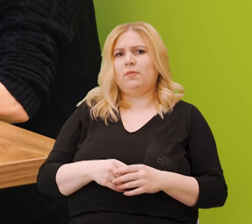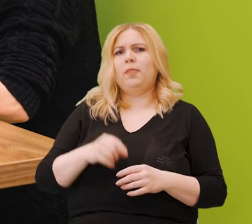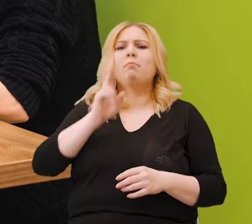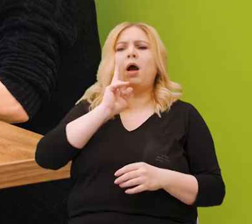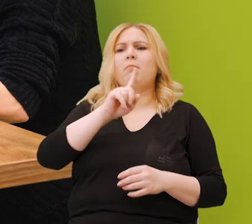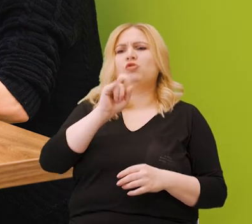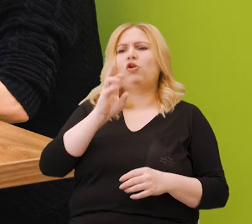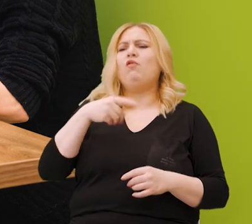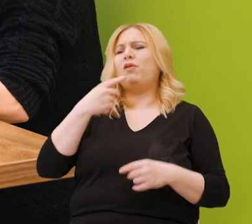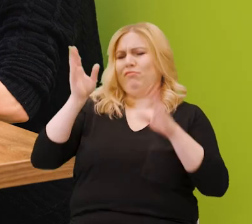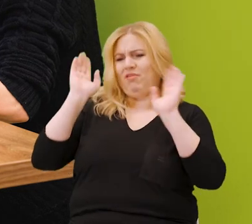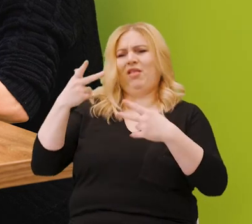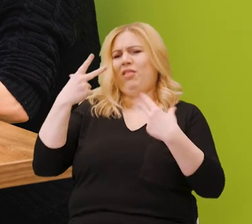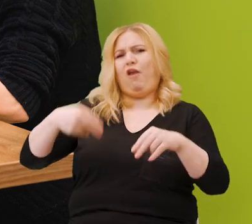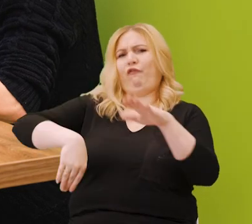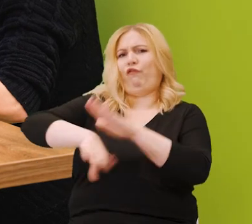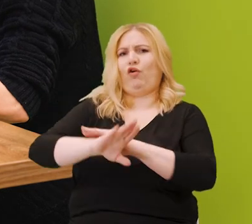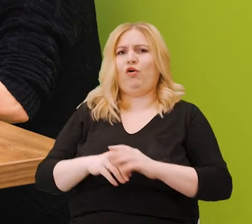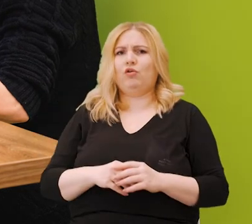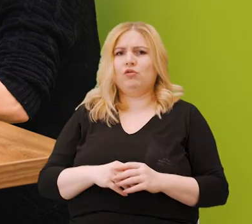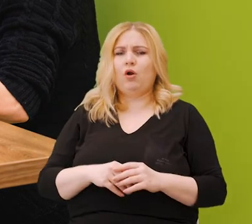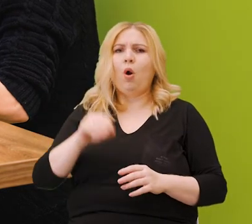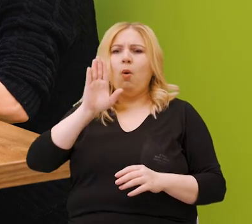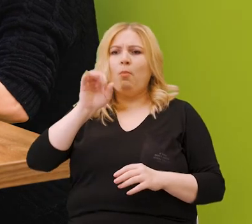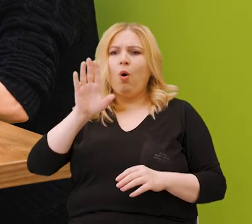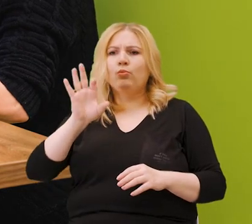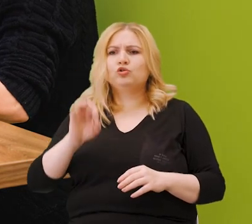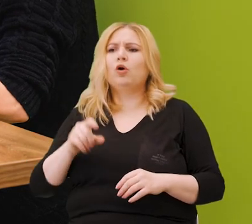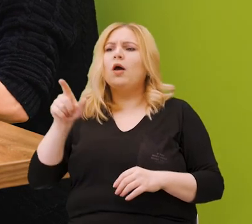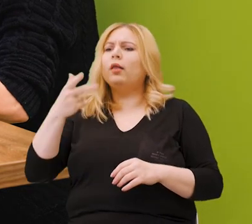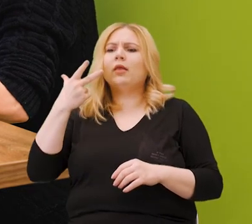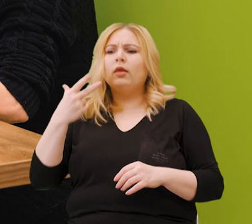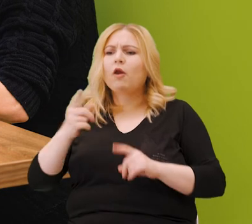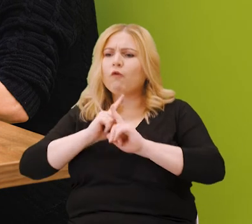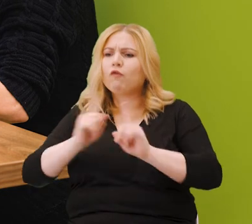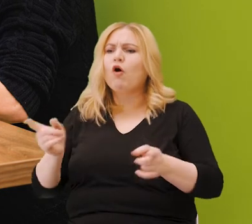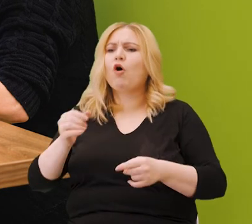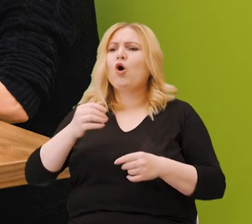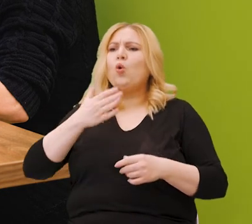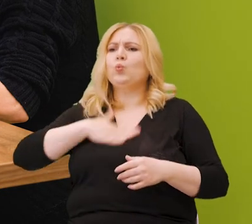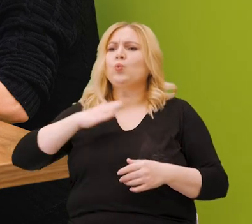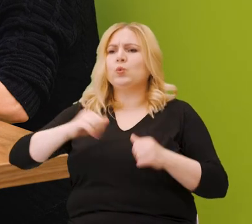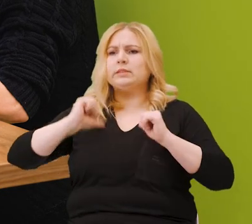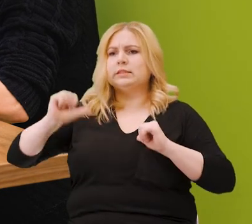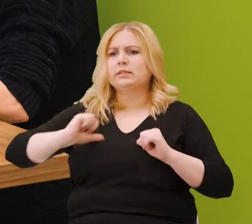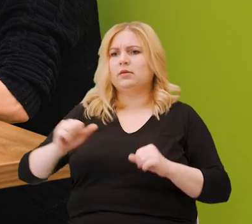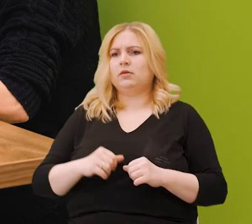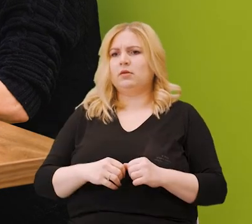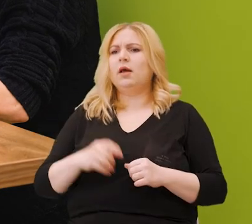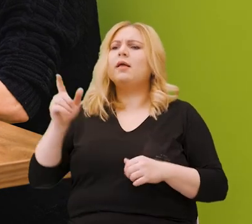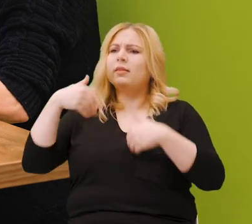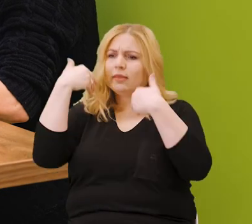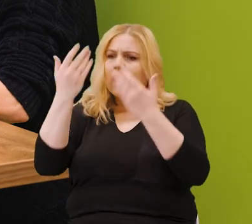niech nie wychodzi, rzuciła mama Żakowa od niechcenia. Bobcio, nie bądź egoistą. Nowakowskiemu też się coś od